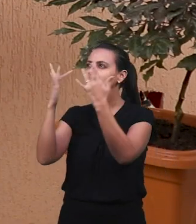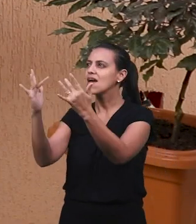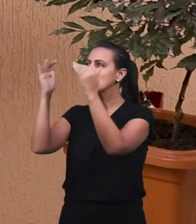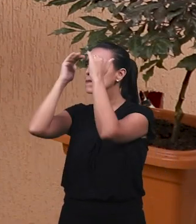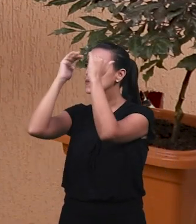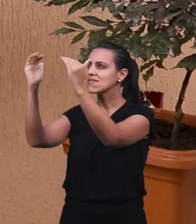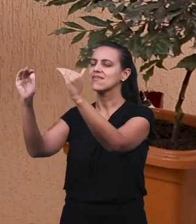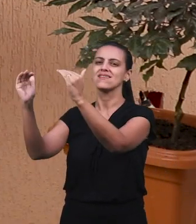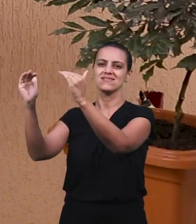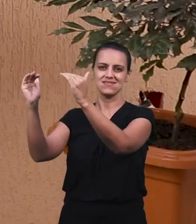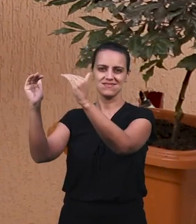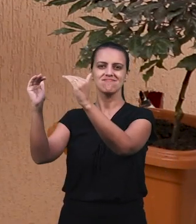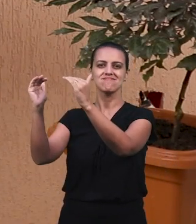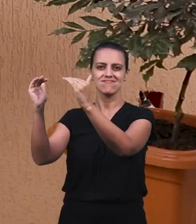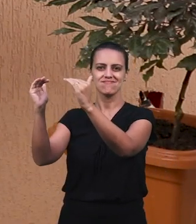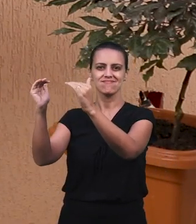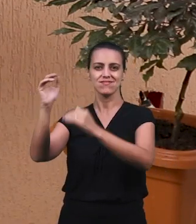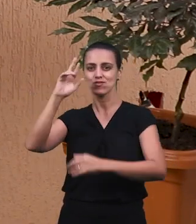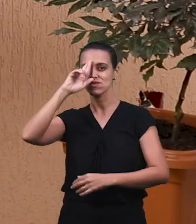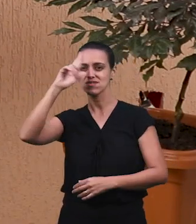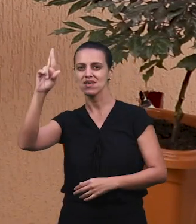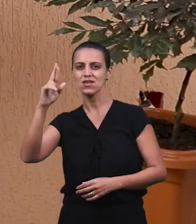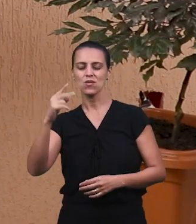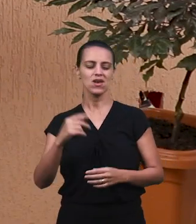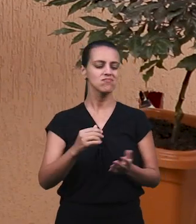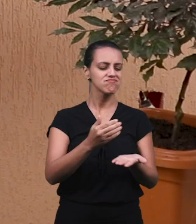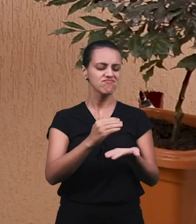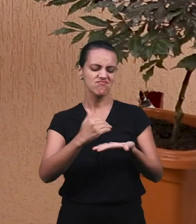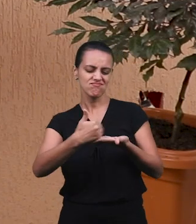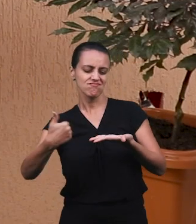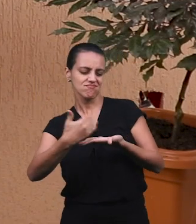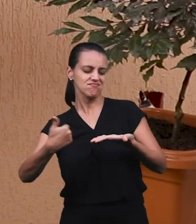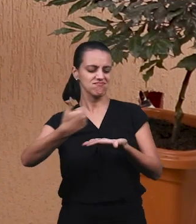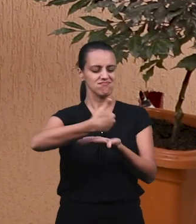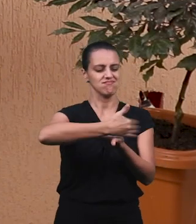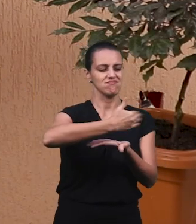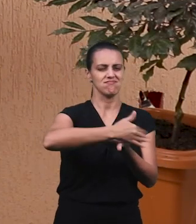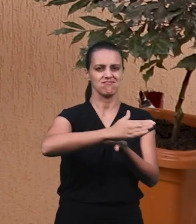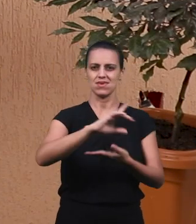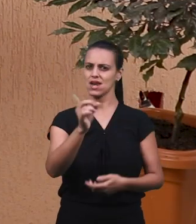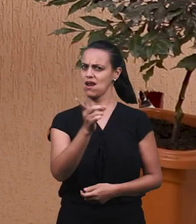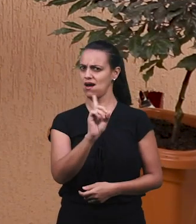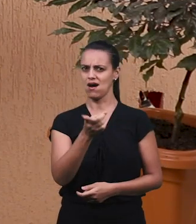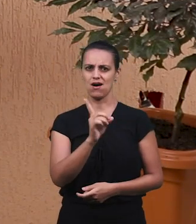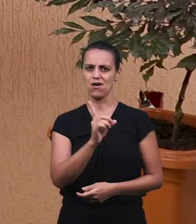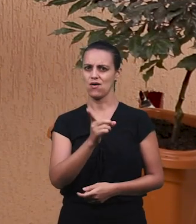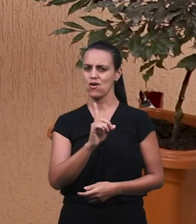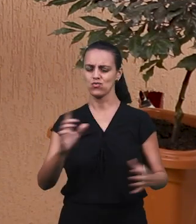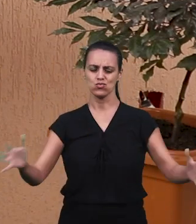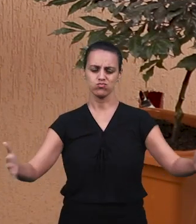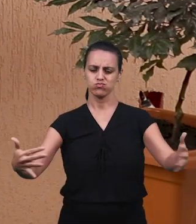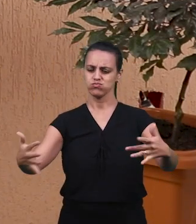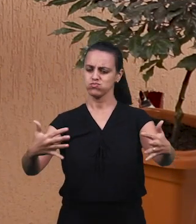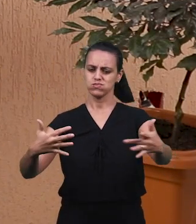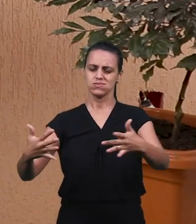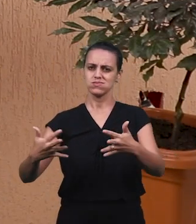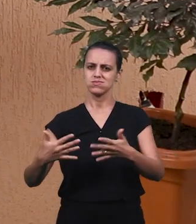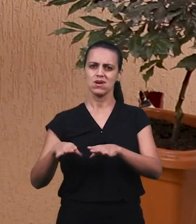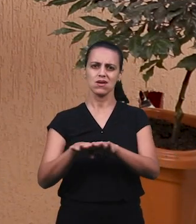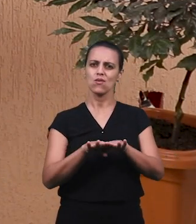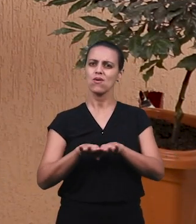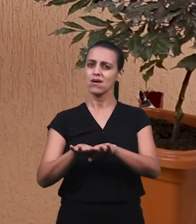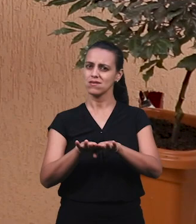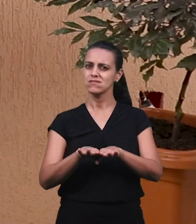fait ce qui est juste. Donc le Seigneur, il ne fait aucun type d'acception. Et c'est cela qui nous